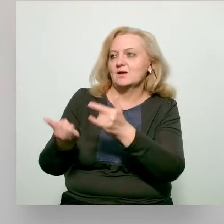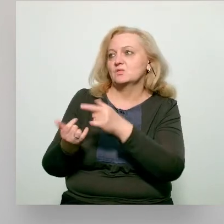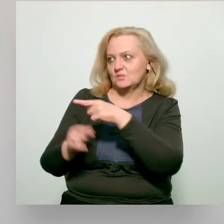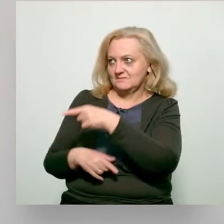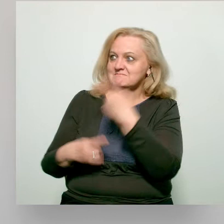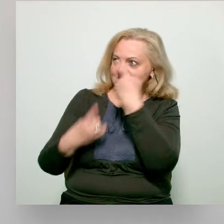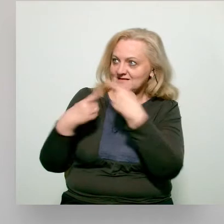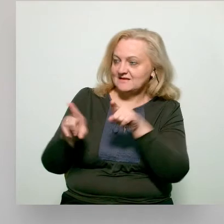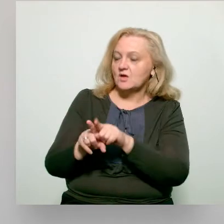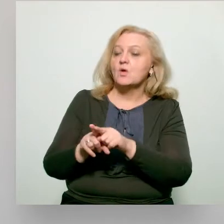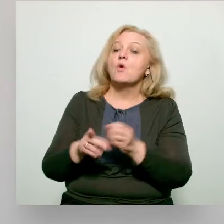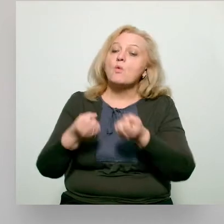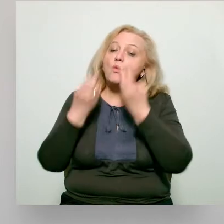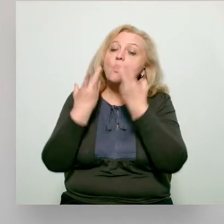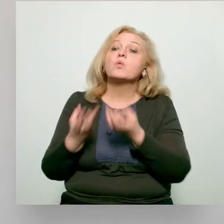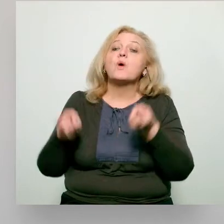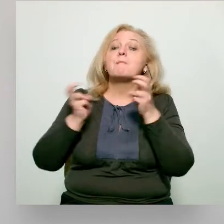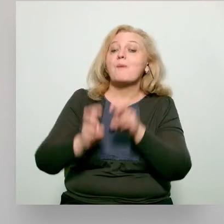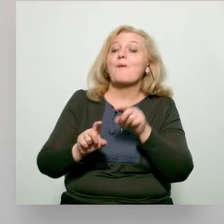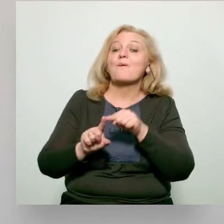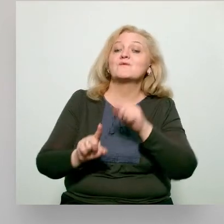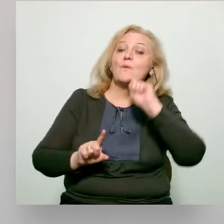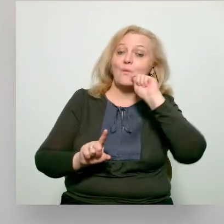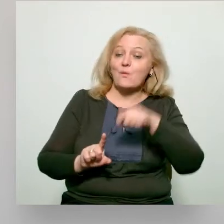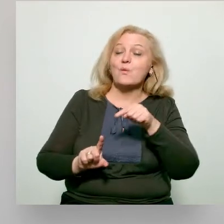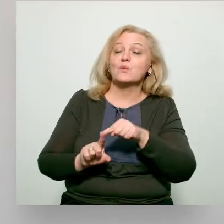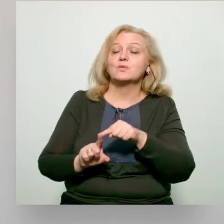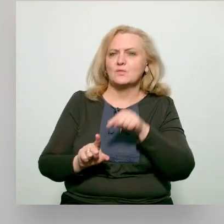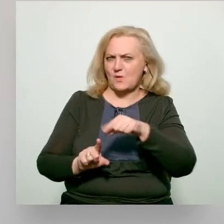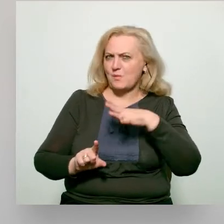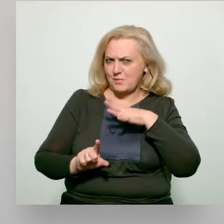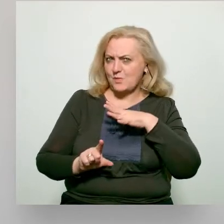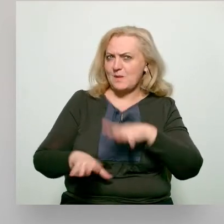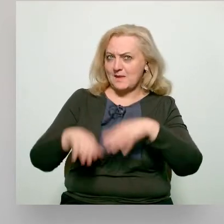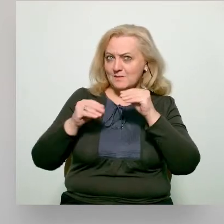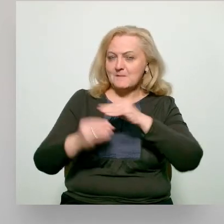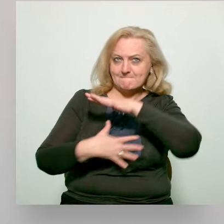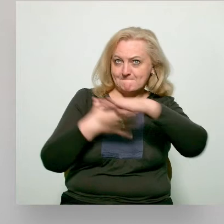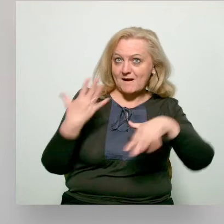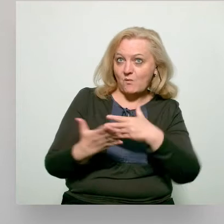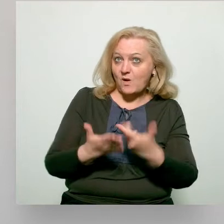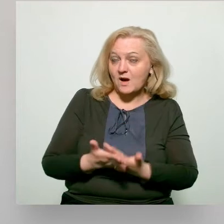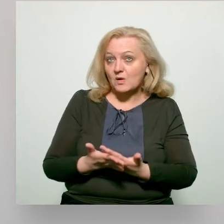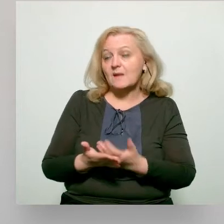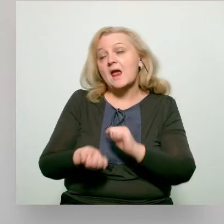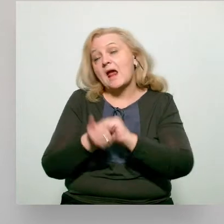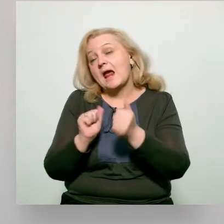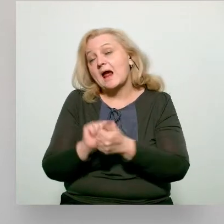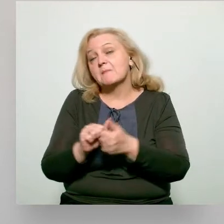rzeczywiście proces tworzenia kultury ukraińskiej był takim procesem chaosu, czy jednak tam miał bardziej